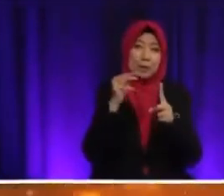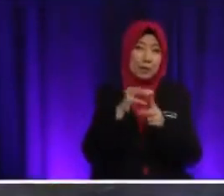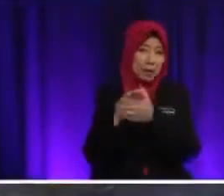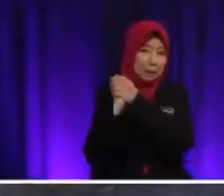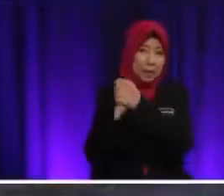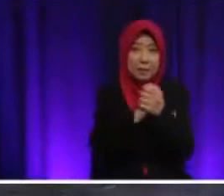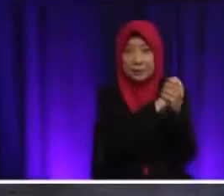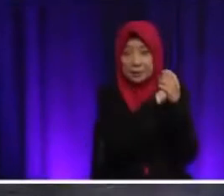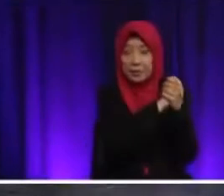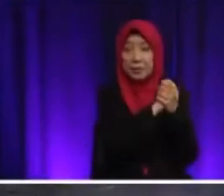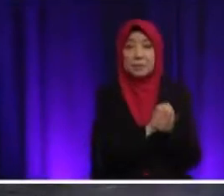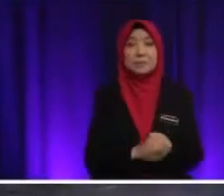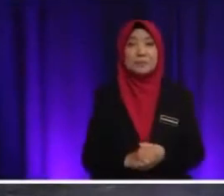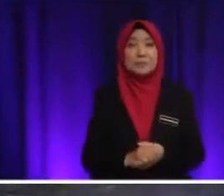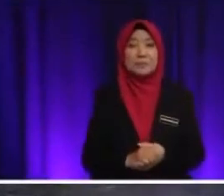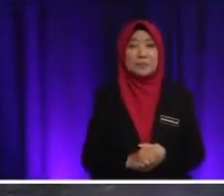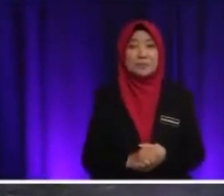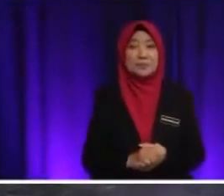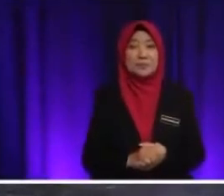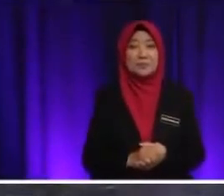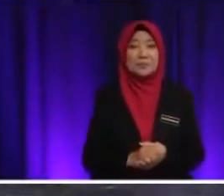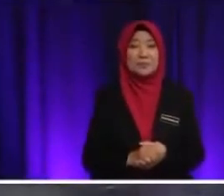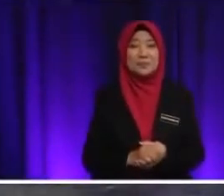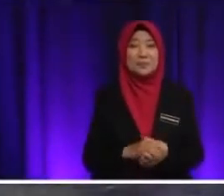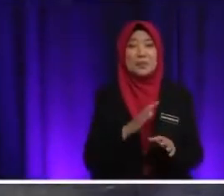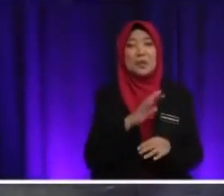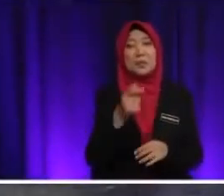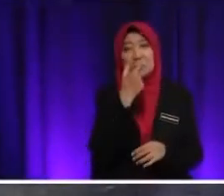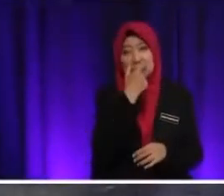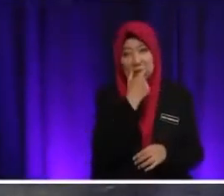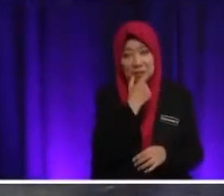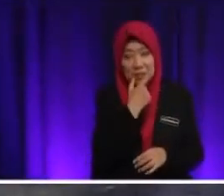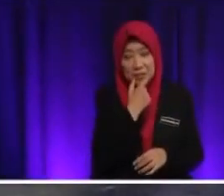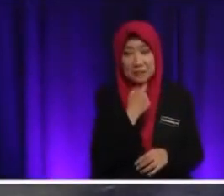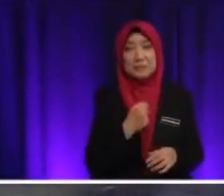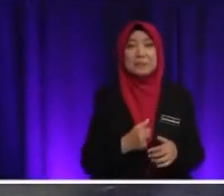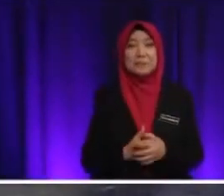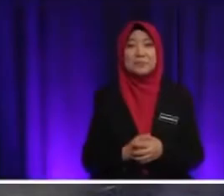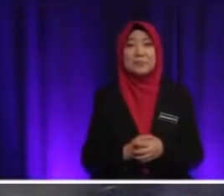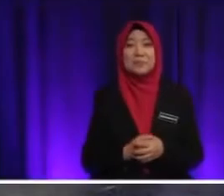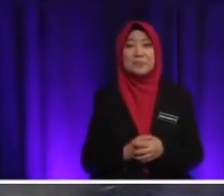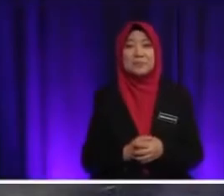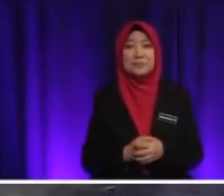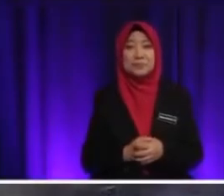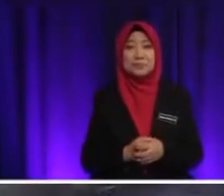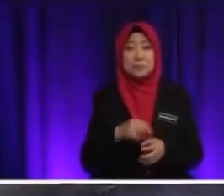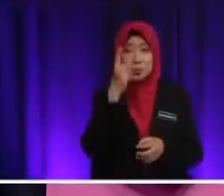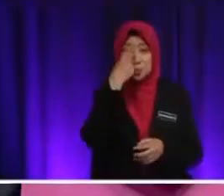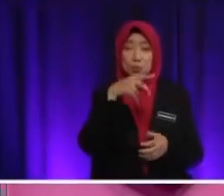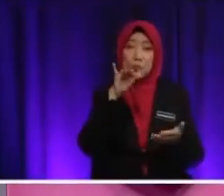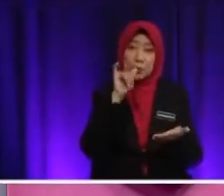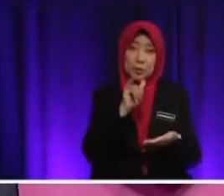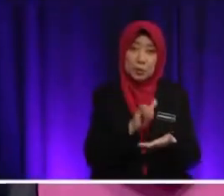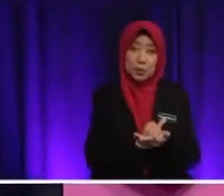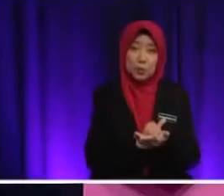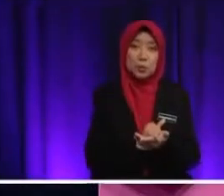kepada semua murid kita. Kita lekat tau. Yang lupa lekat tu, dah sedih. Jadi sambil saya nak lekatkan untuk ni ustaz. Okey, silakan ustaz. Okey, untuk itu, saya